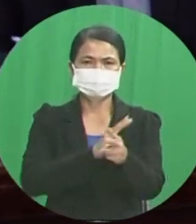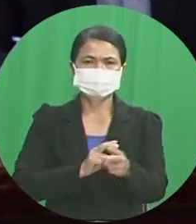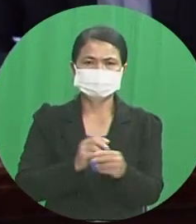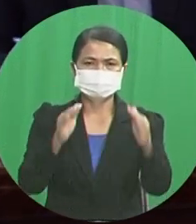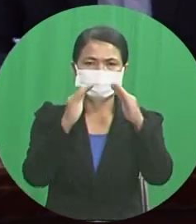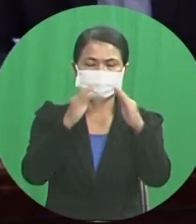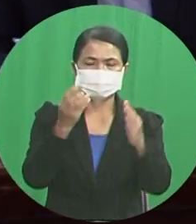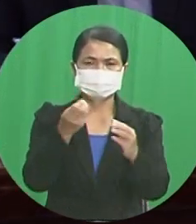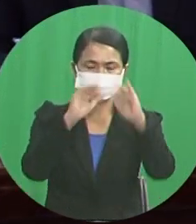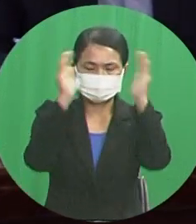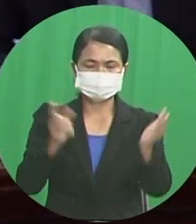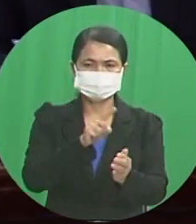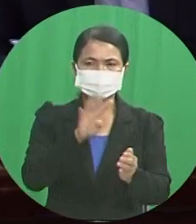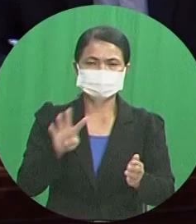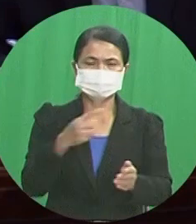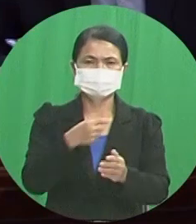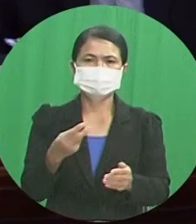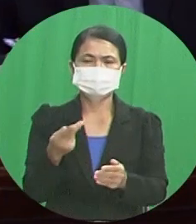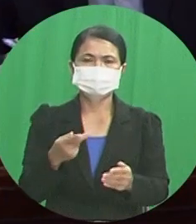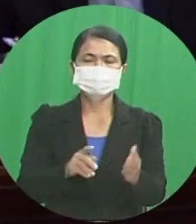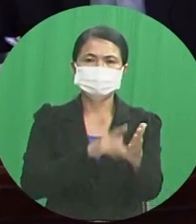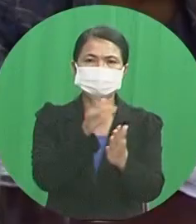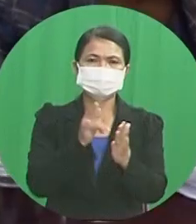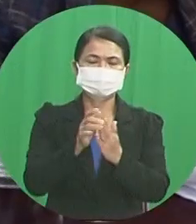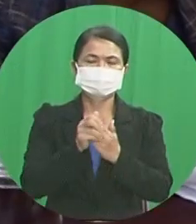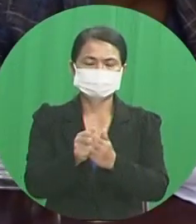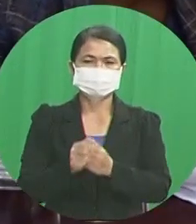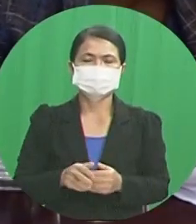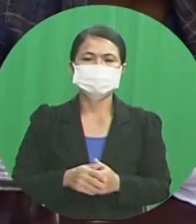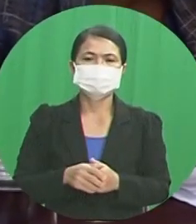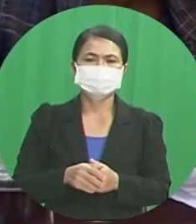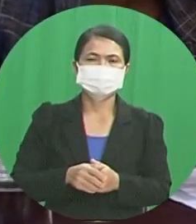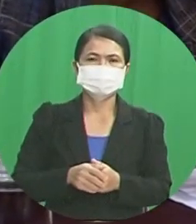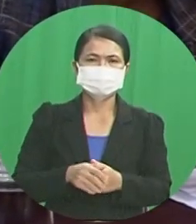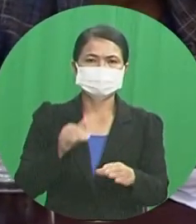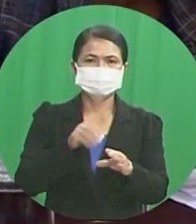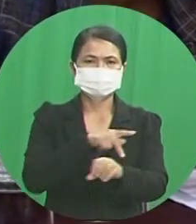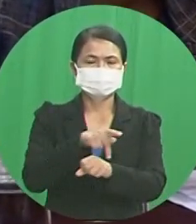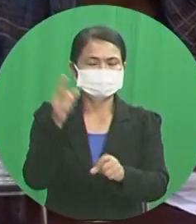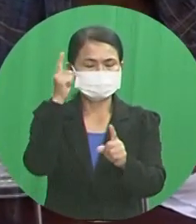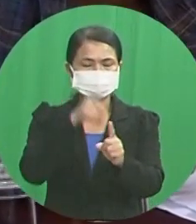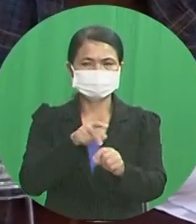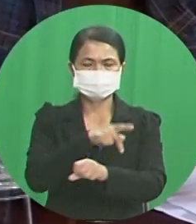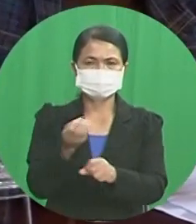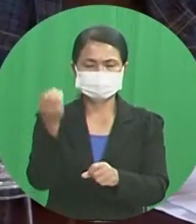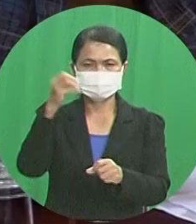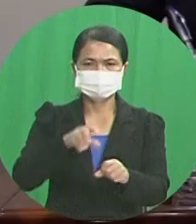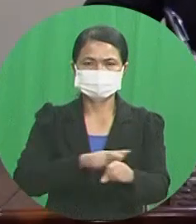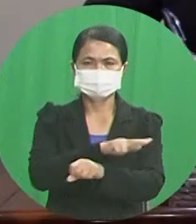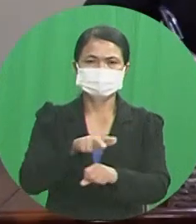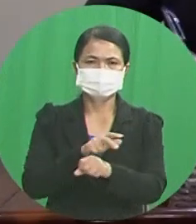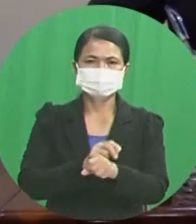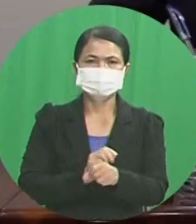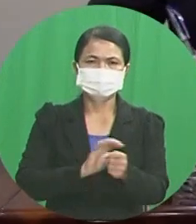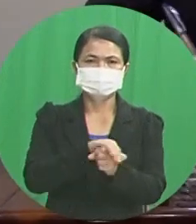Bank និង14លានថវិកាបដិភាគពីរាជរដ្ឋាភិបាលកម្ពុជាក្នុងនោះខេត្តកោដៅមានខេត្តក្រចេះត្បូងឃ្មុំកំ